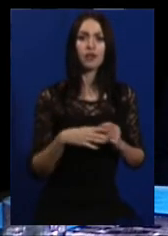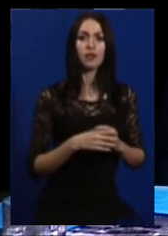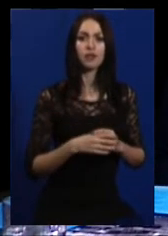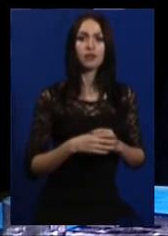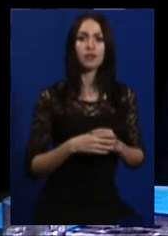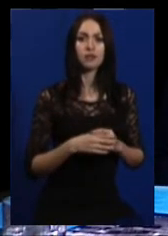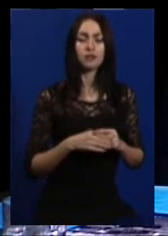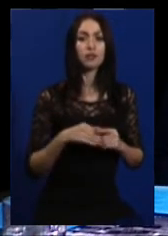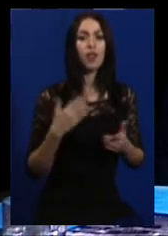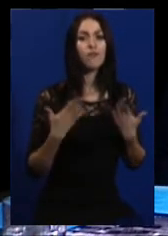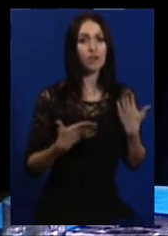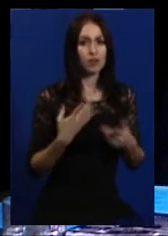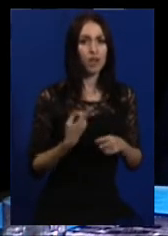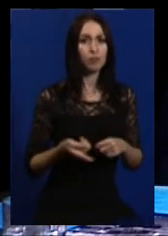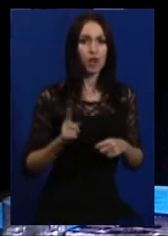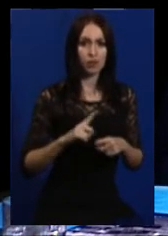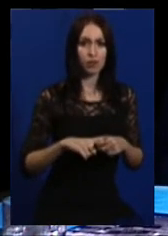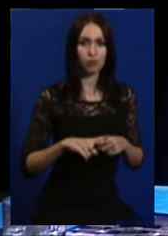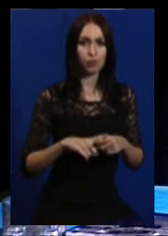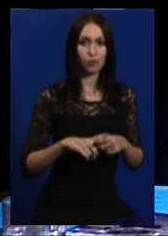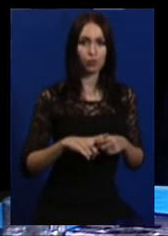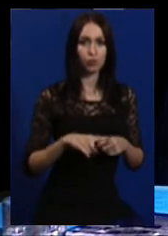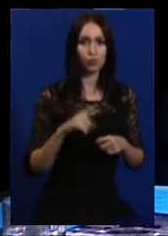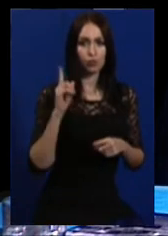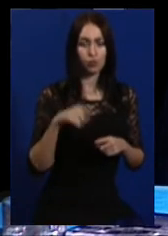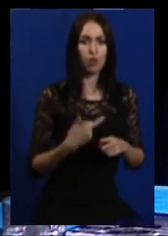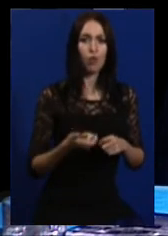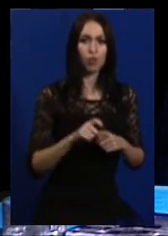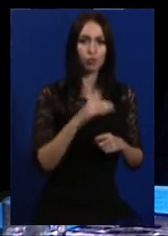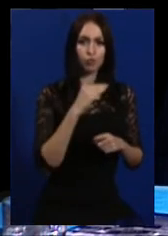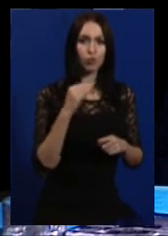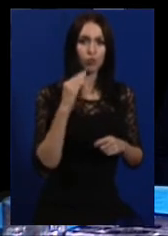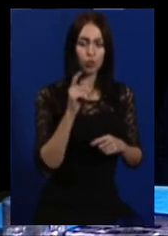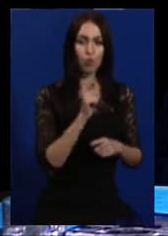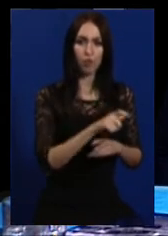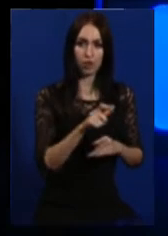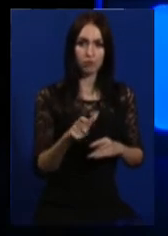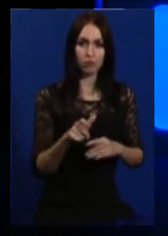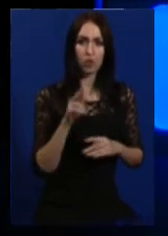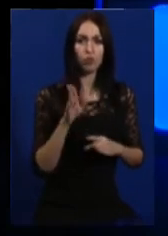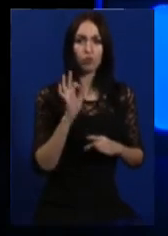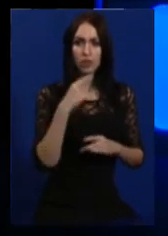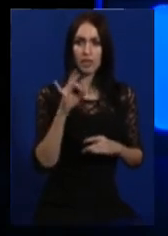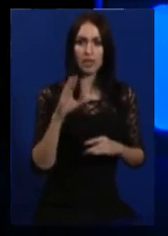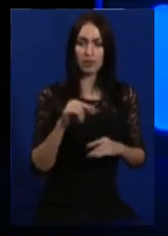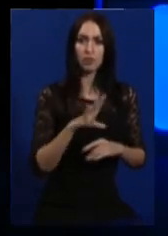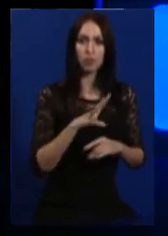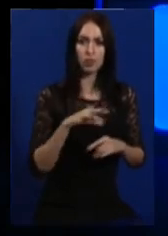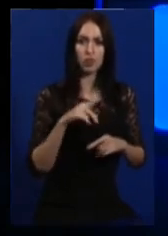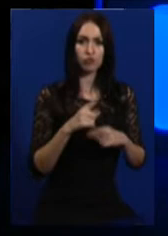наверное поэтому знаю очень много ребят они правильно сказала лида проходили через